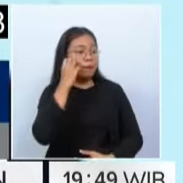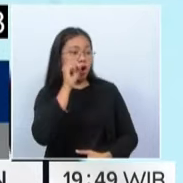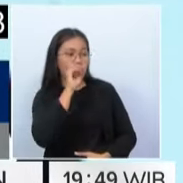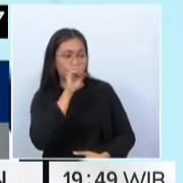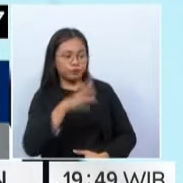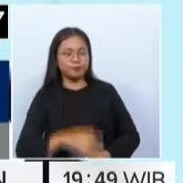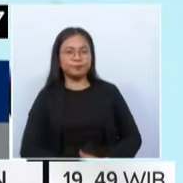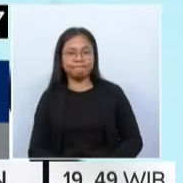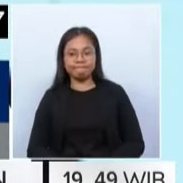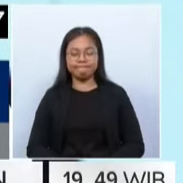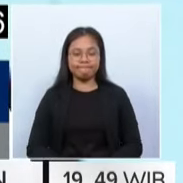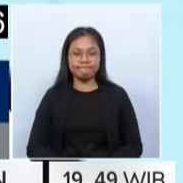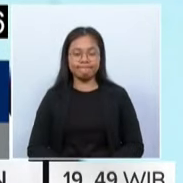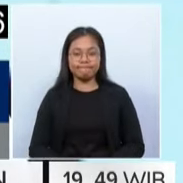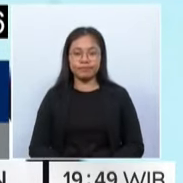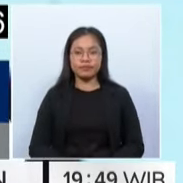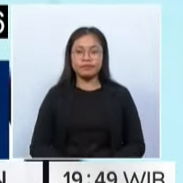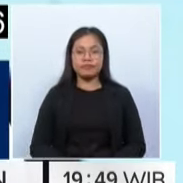saya